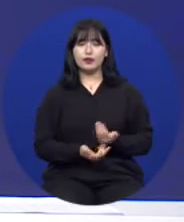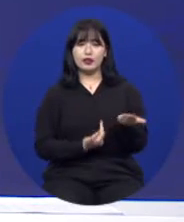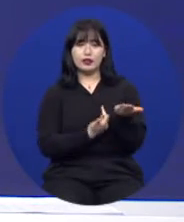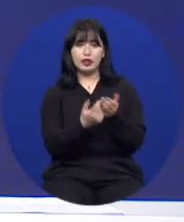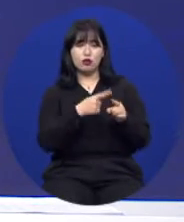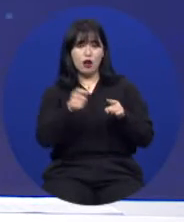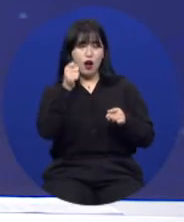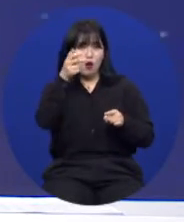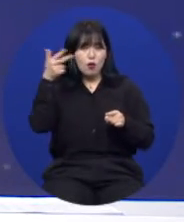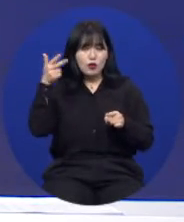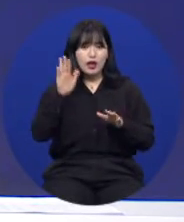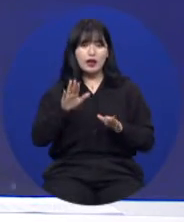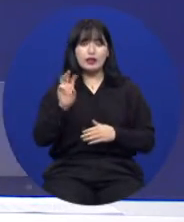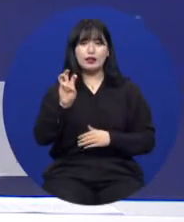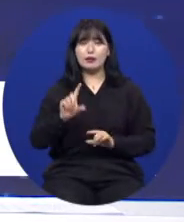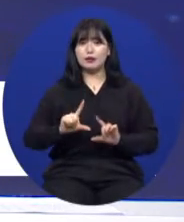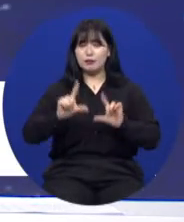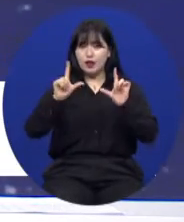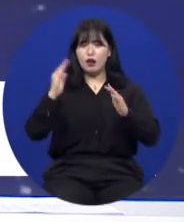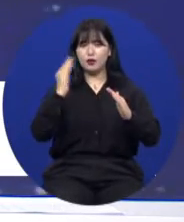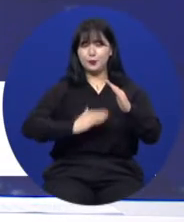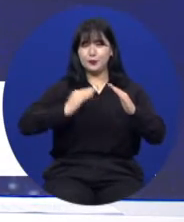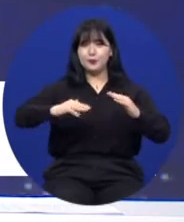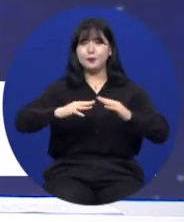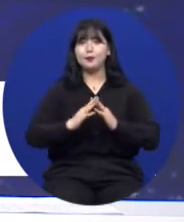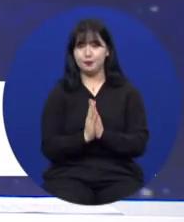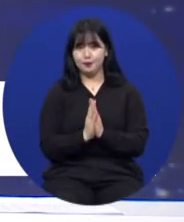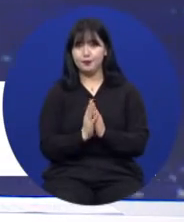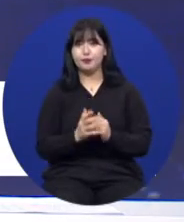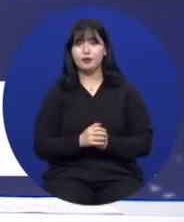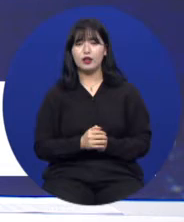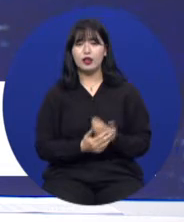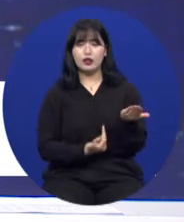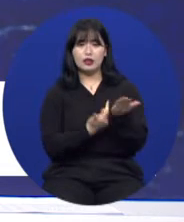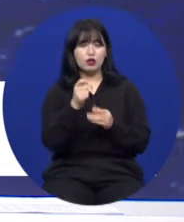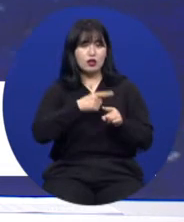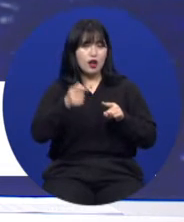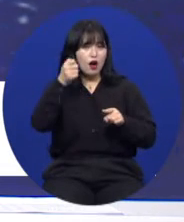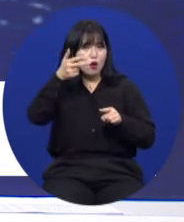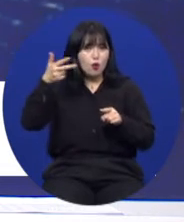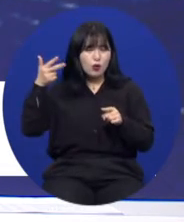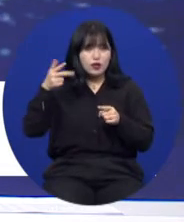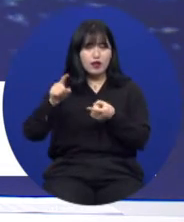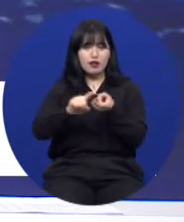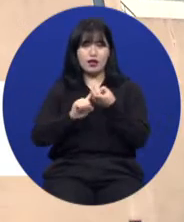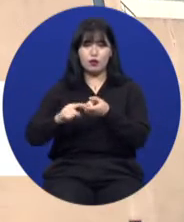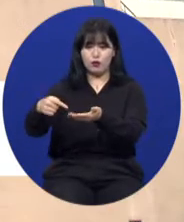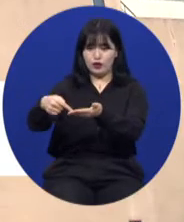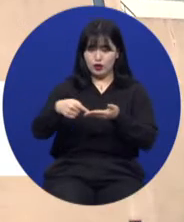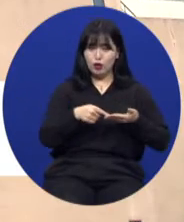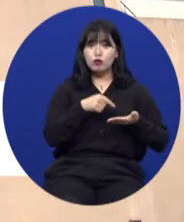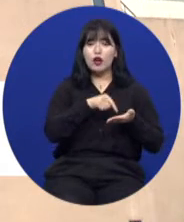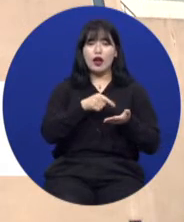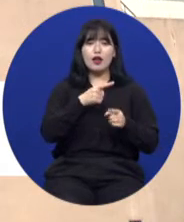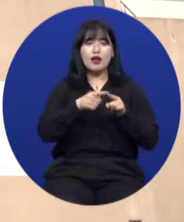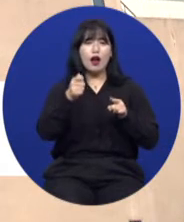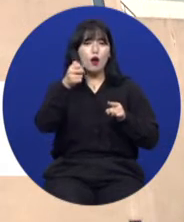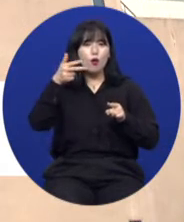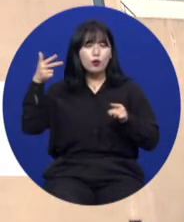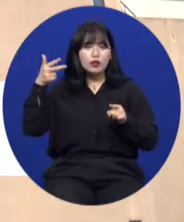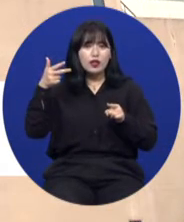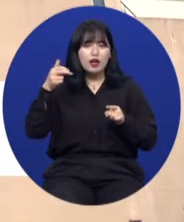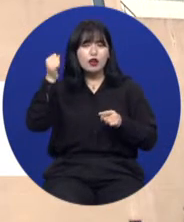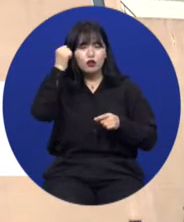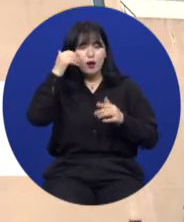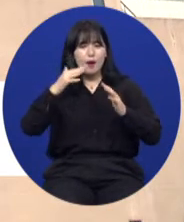제주 카르텔이 오는 30일 공식 페어 팝니다 제주시는 카르텔 네트워크가 접수한 제주 칼 호텔 관광